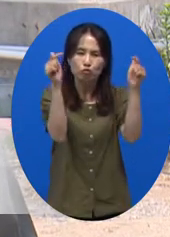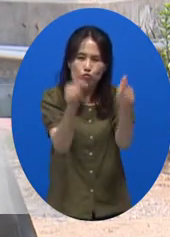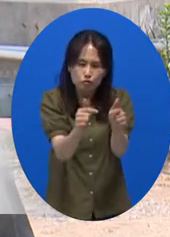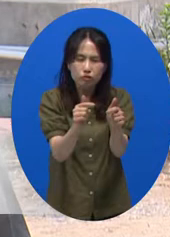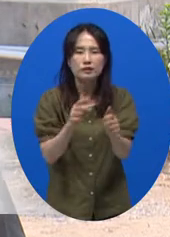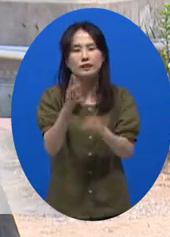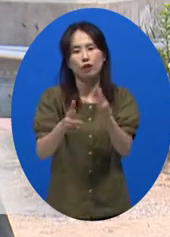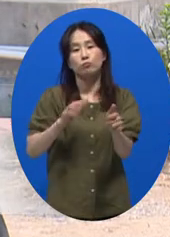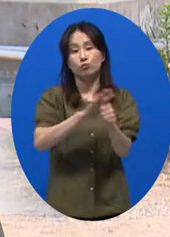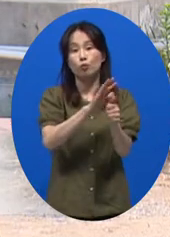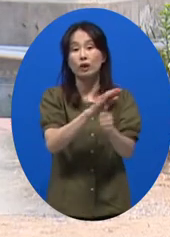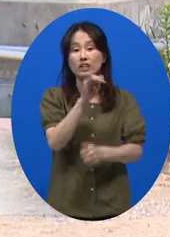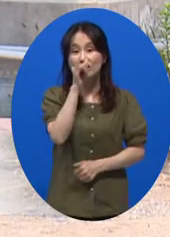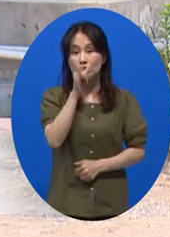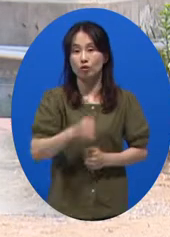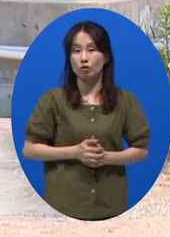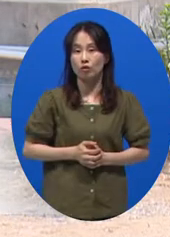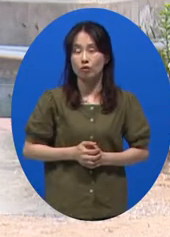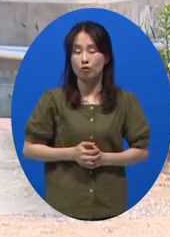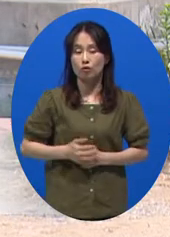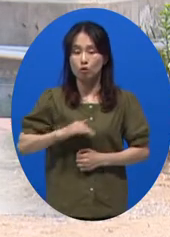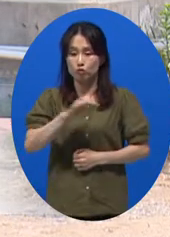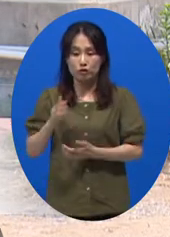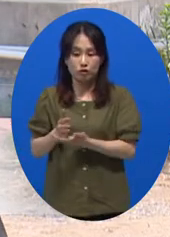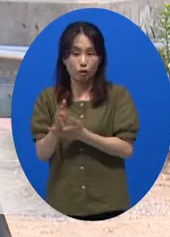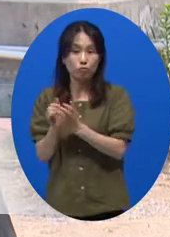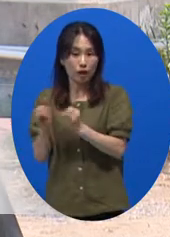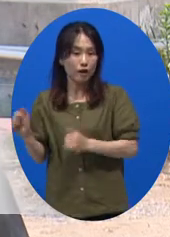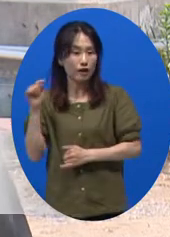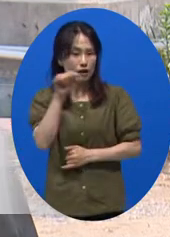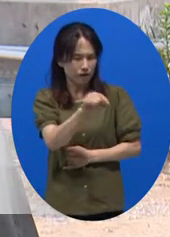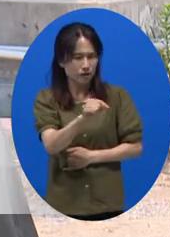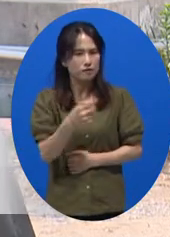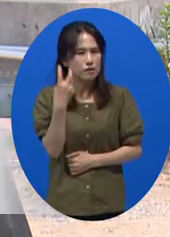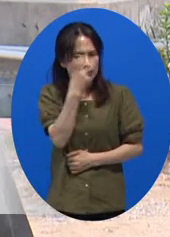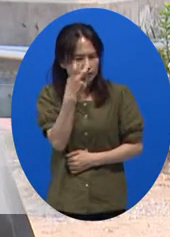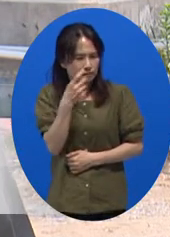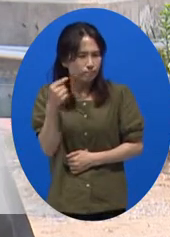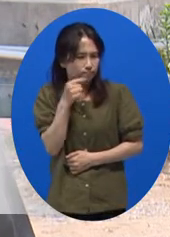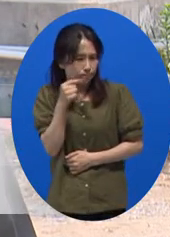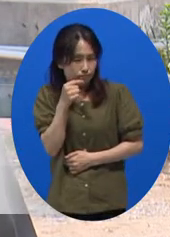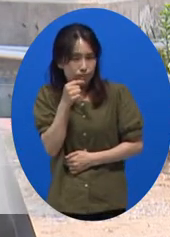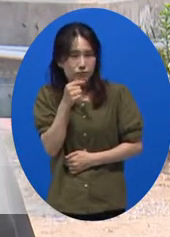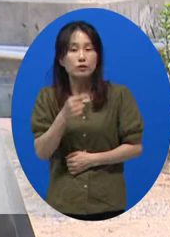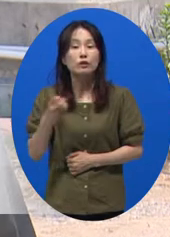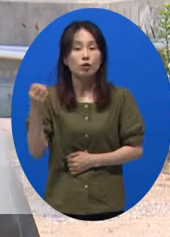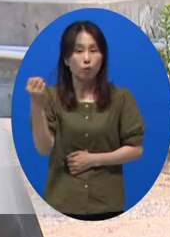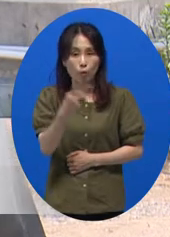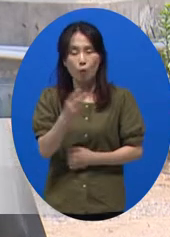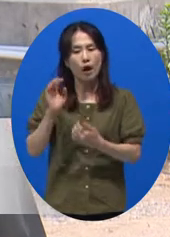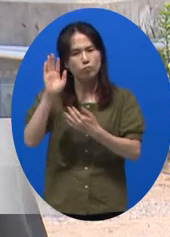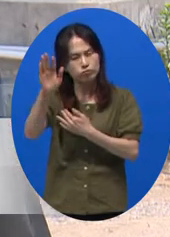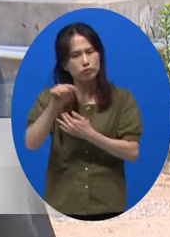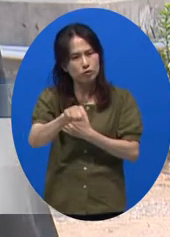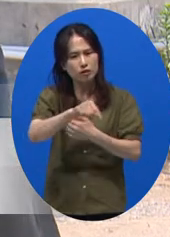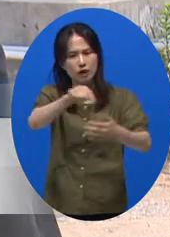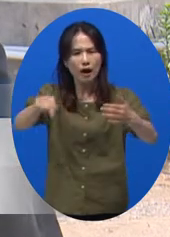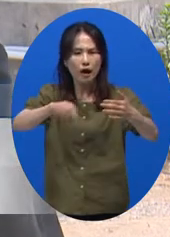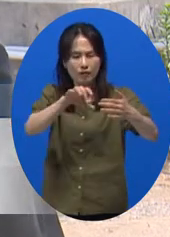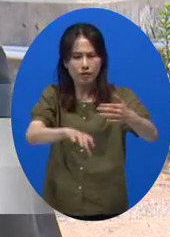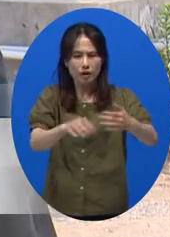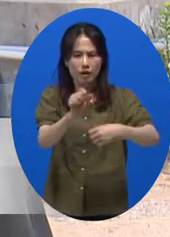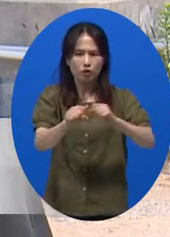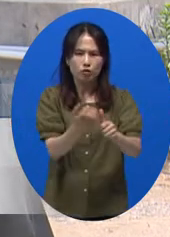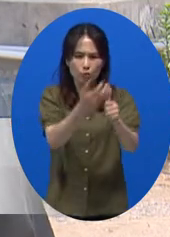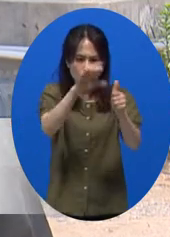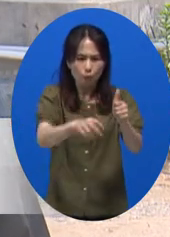컨설팅 지원 사업을 실시하고 있는데요. 저희 컨설턴트가 보다 철저한 컨설팅을 실시해서 앞으로 경기도 내